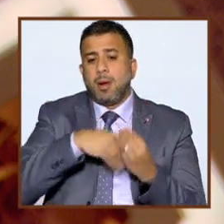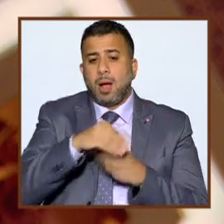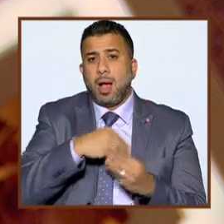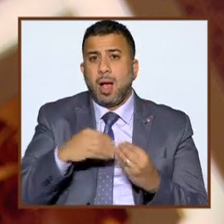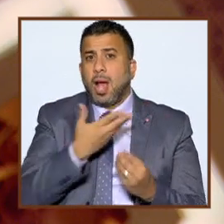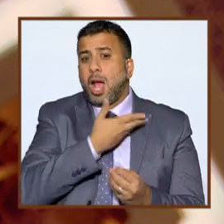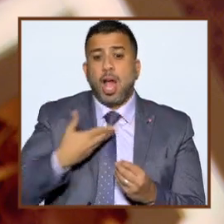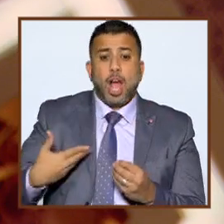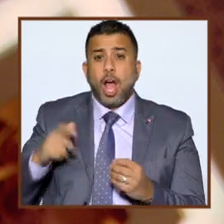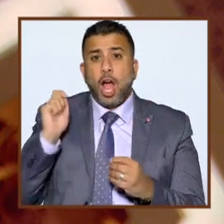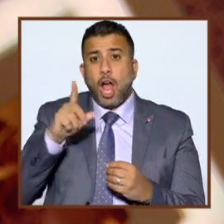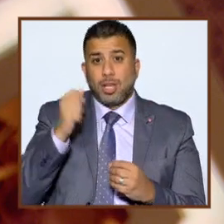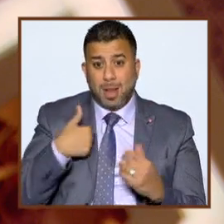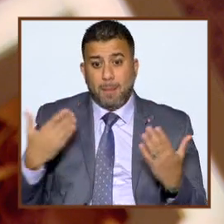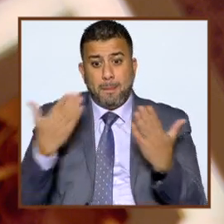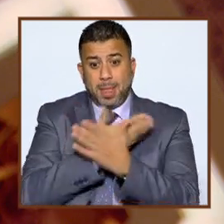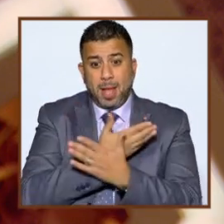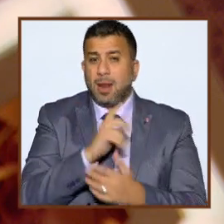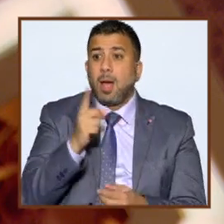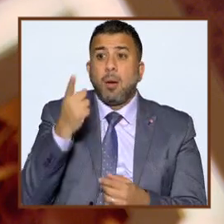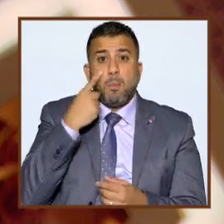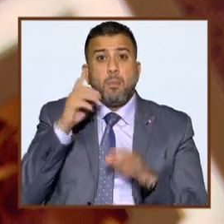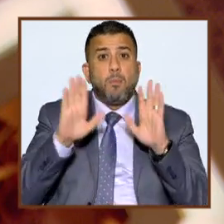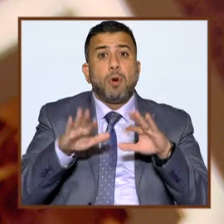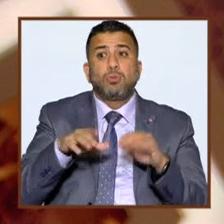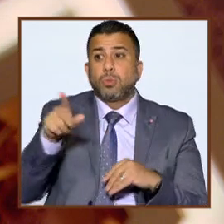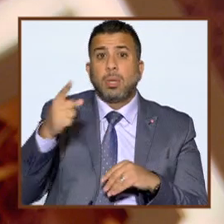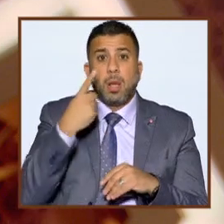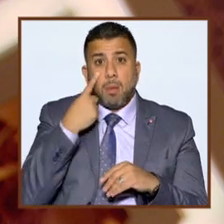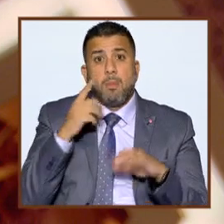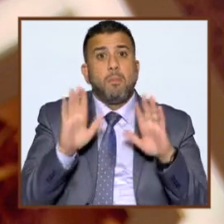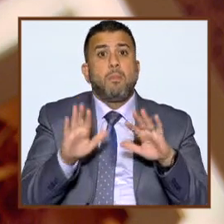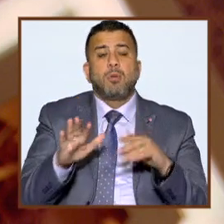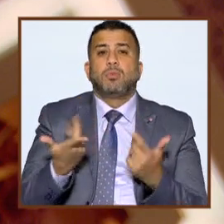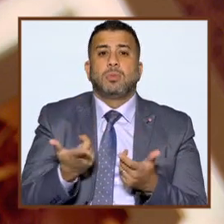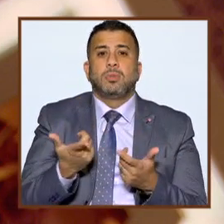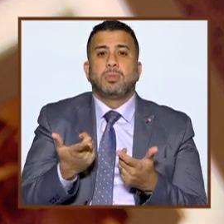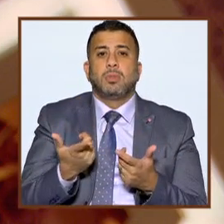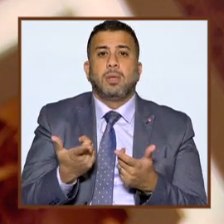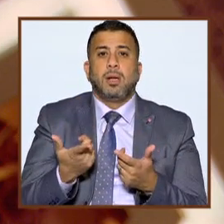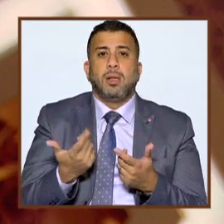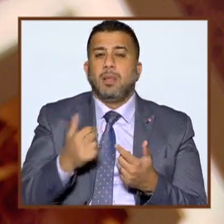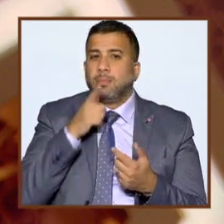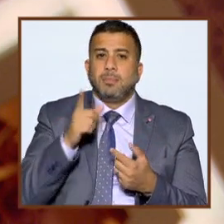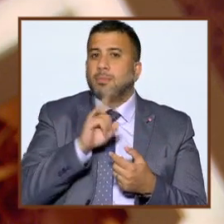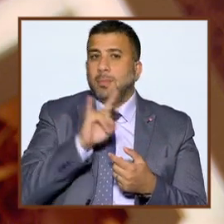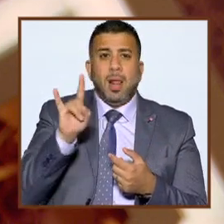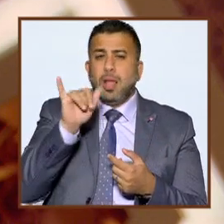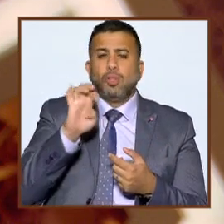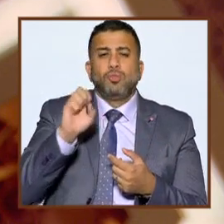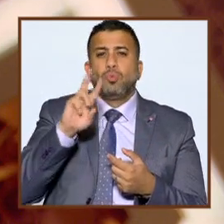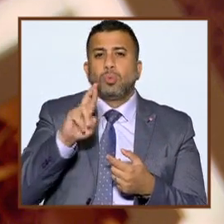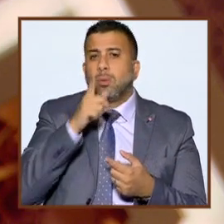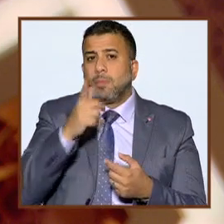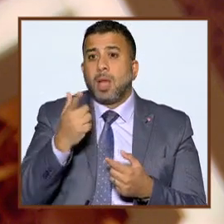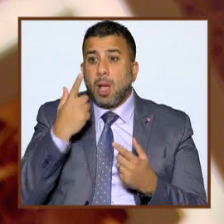عنها ما دام أنها حية، ما دام أنها حية. فإن القاعدة الشرعية أنه لا يجوز الحج